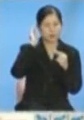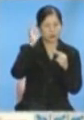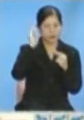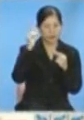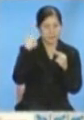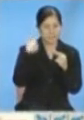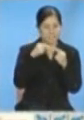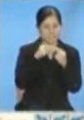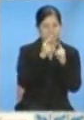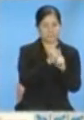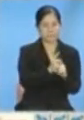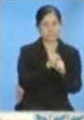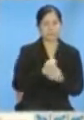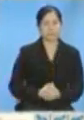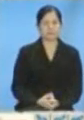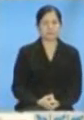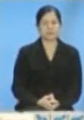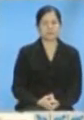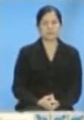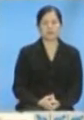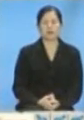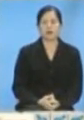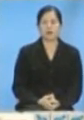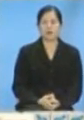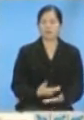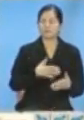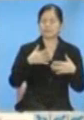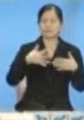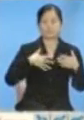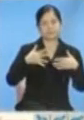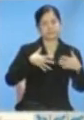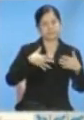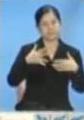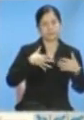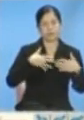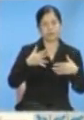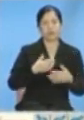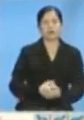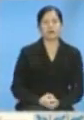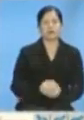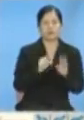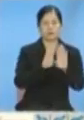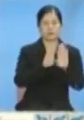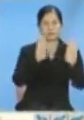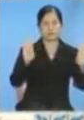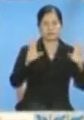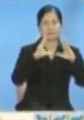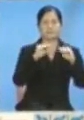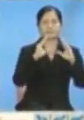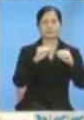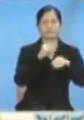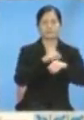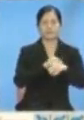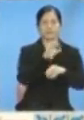จุรินทร์ฮะผมนั่งฟังตลอดครับ ไม่เป็นไรครับไม่เป็นไรครับท่านประธานครับ ตั้งแต่เปิดประชุม 9:43